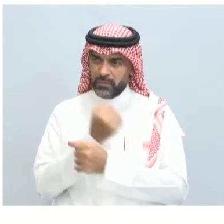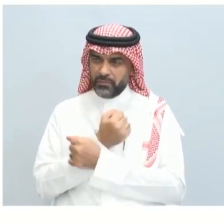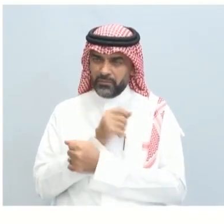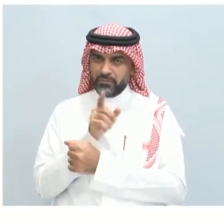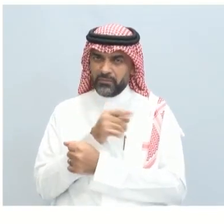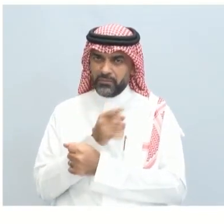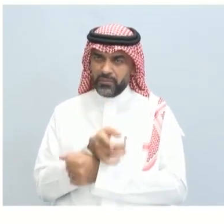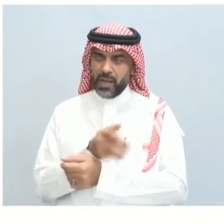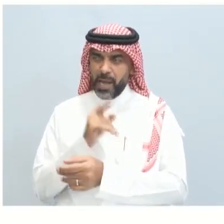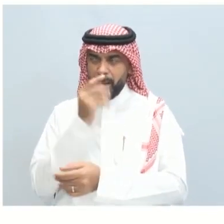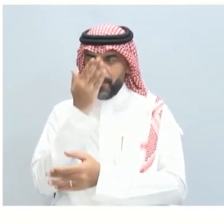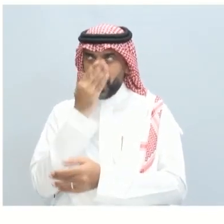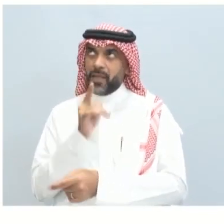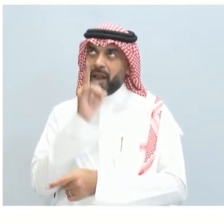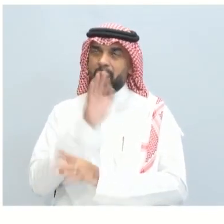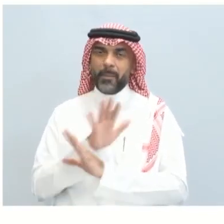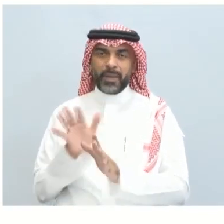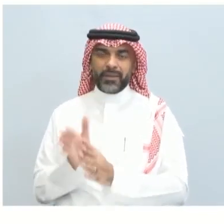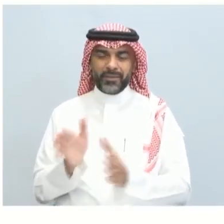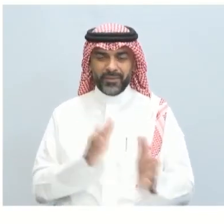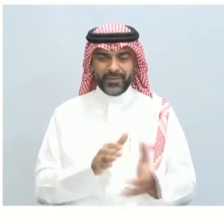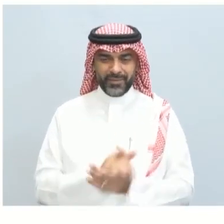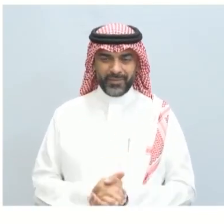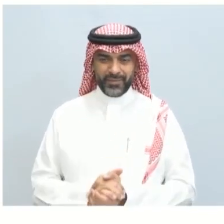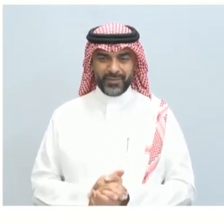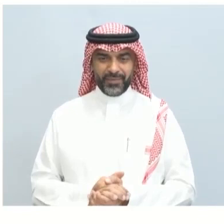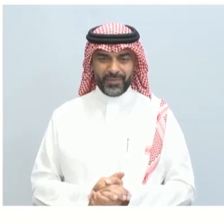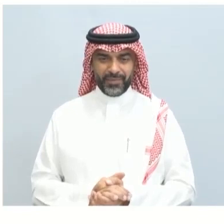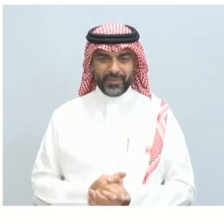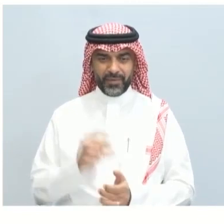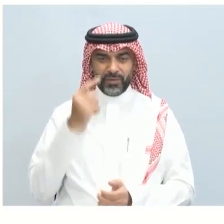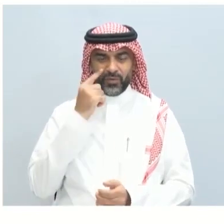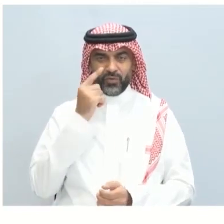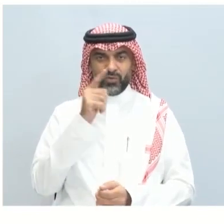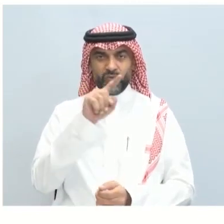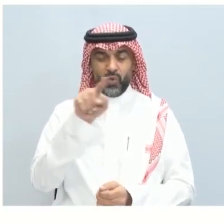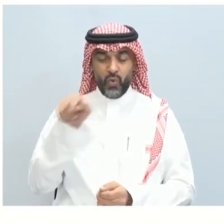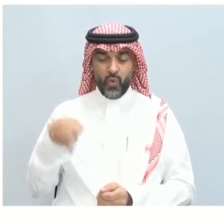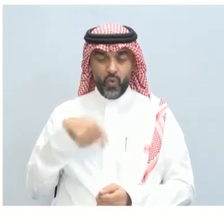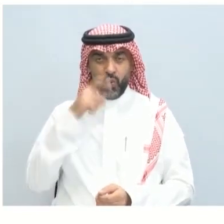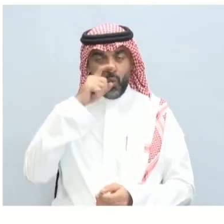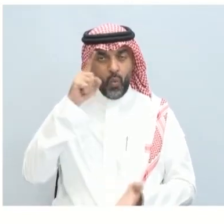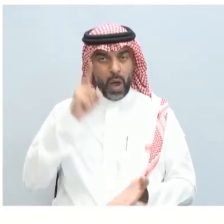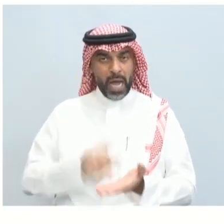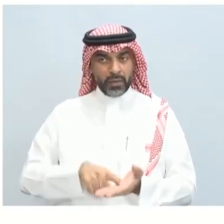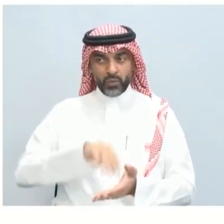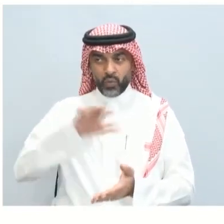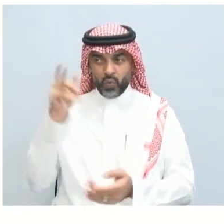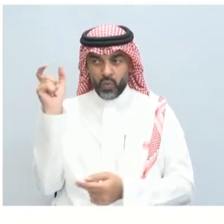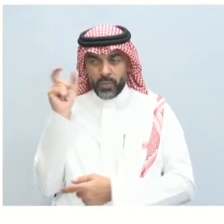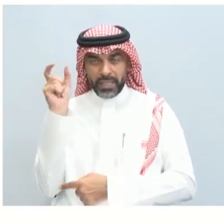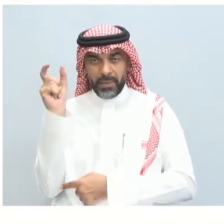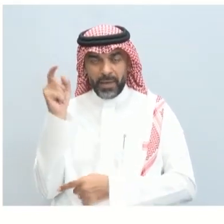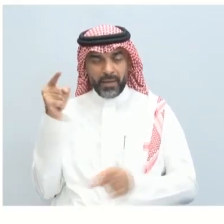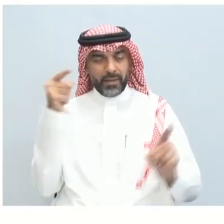بالتعاون مع مجموعتك اكتب في الجدول التالي الواجب على كل مسلم نحو كل من الانبياء والملائكه والصالحين